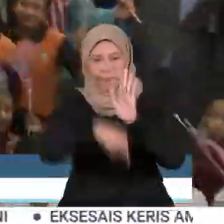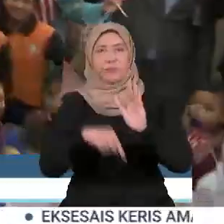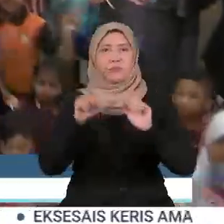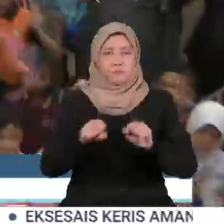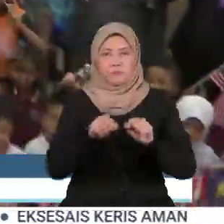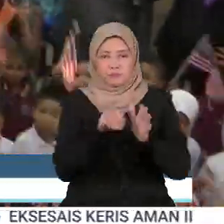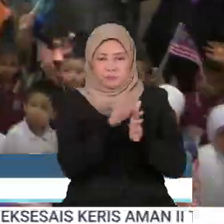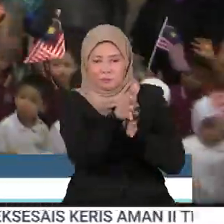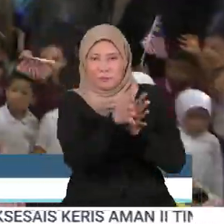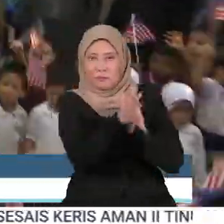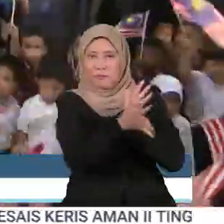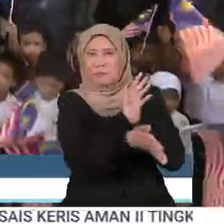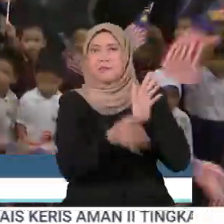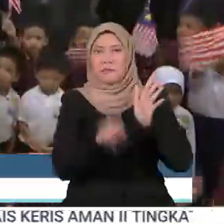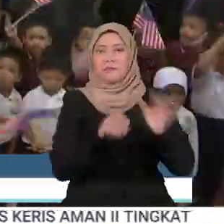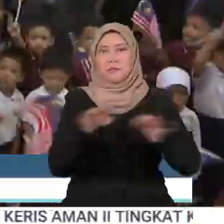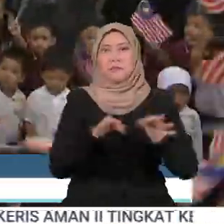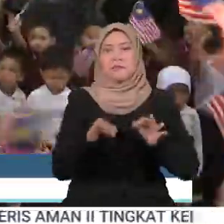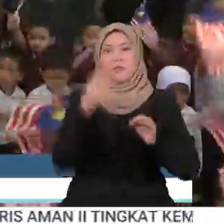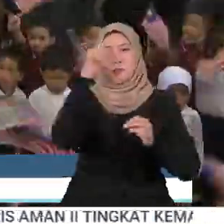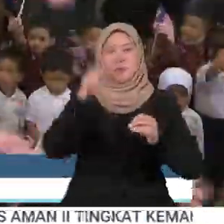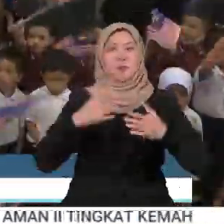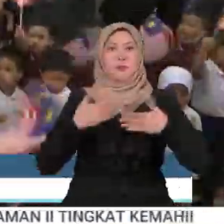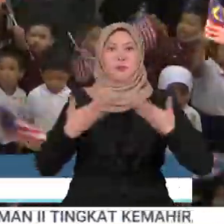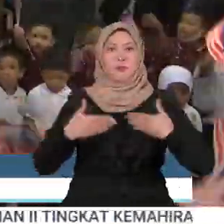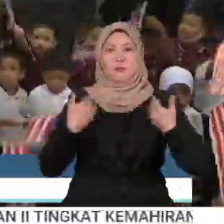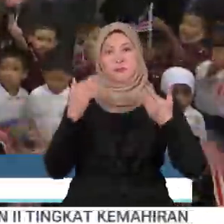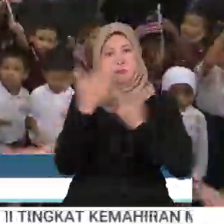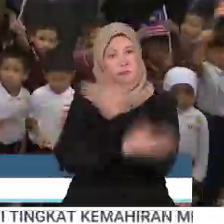dikembangkan sekaligus menjadi tunjang kepada keharmonian negara.